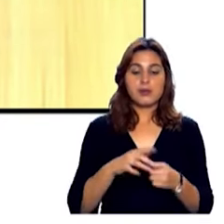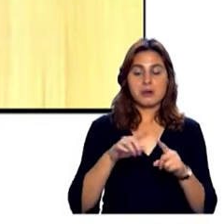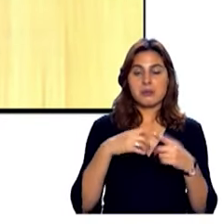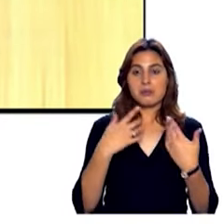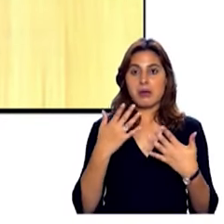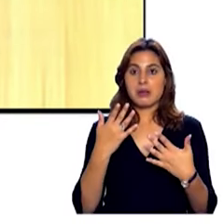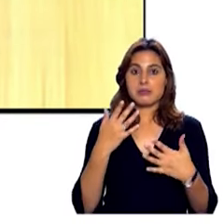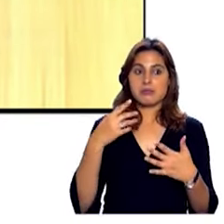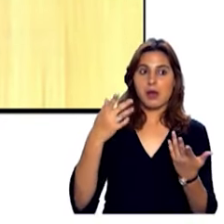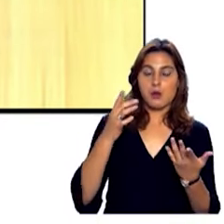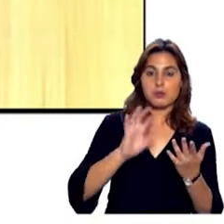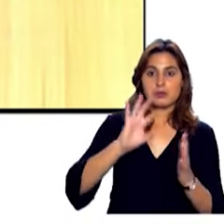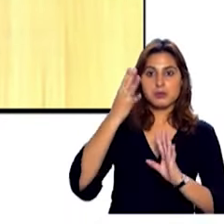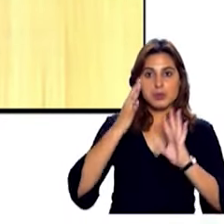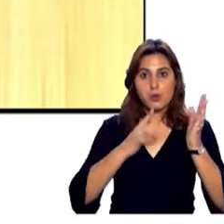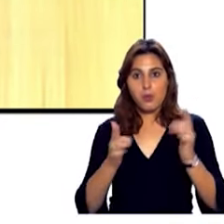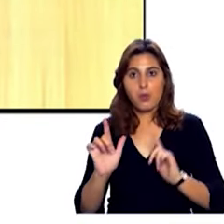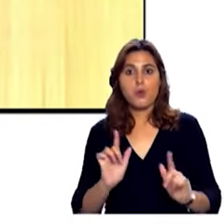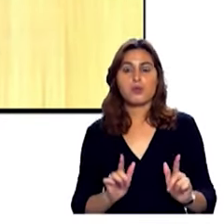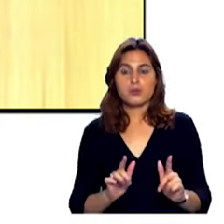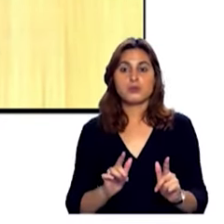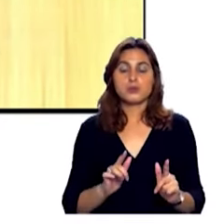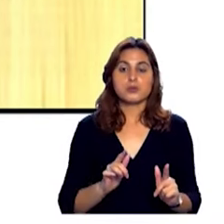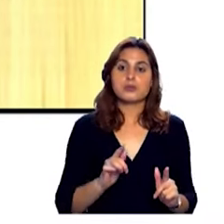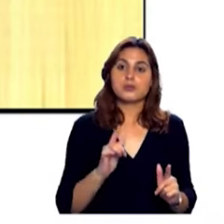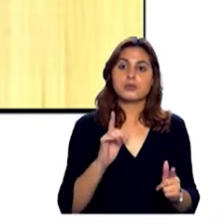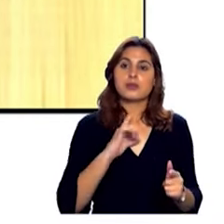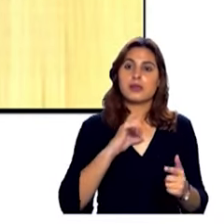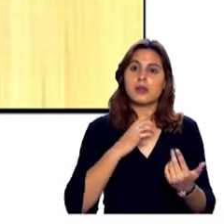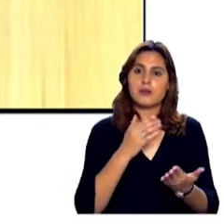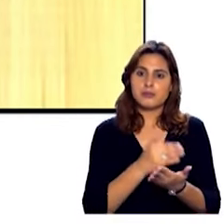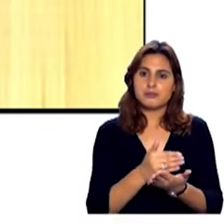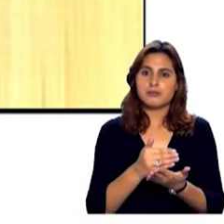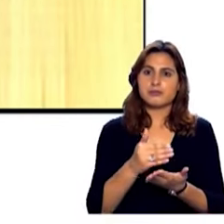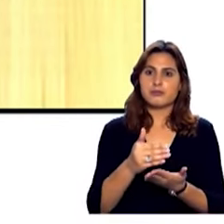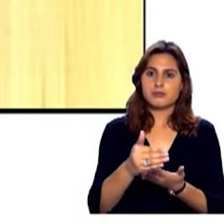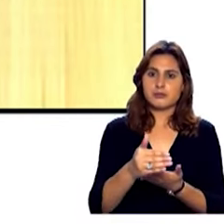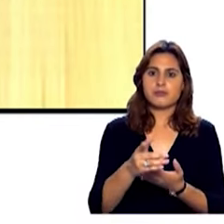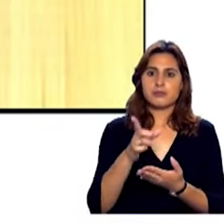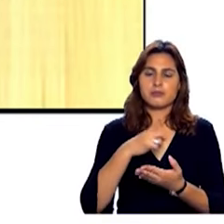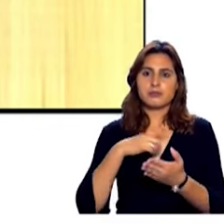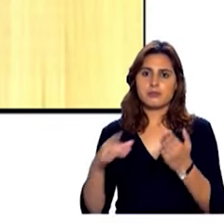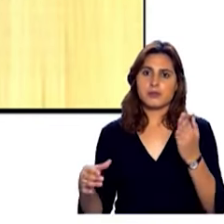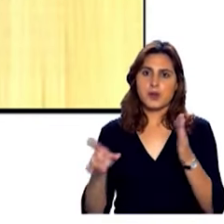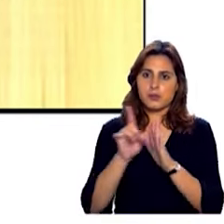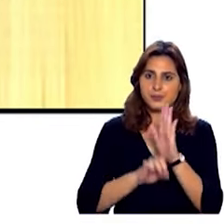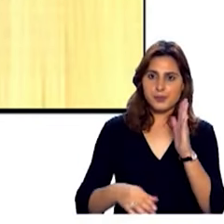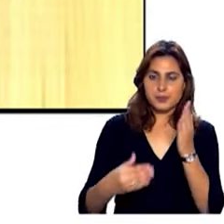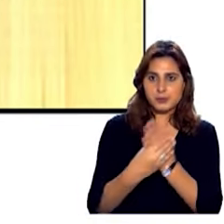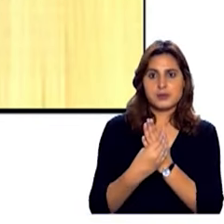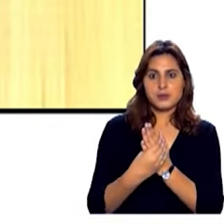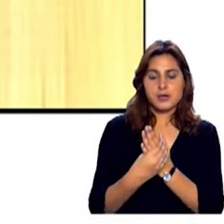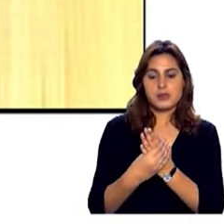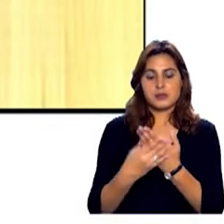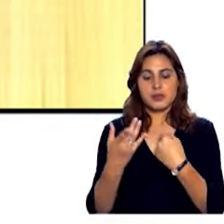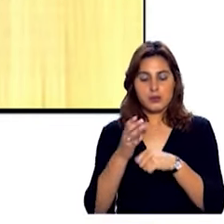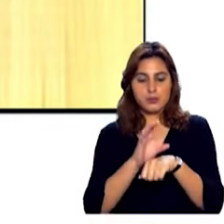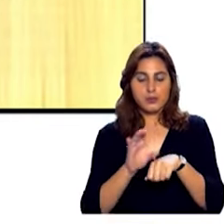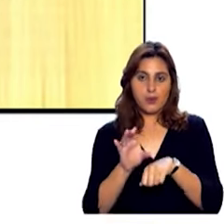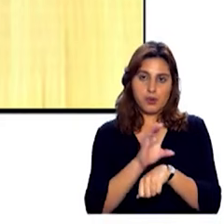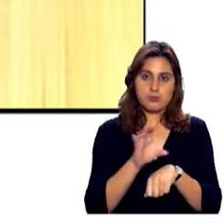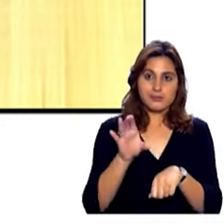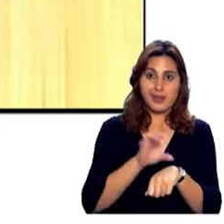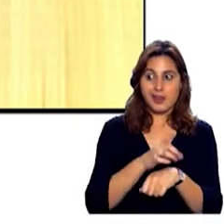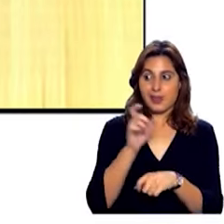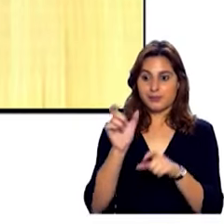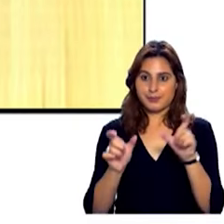Della sentenza o dagli atti processuali che abbia costituito oggetto di discussione tra le parti e abbia carattere decisivo